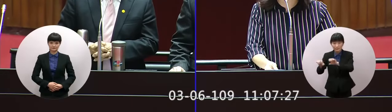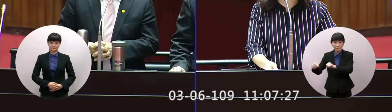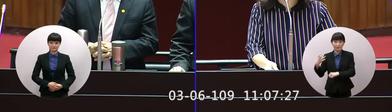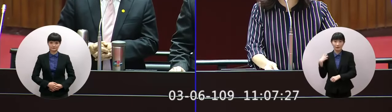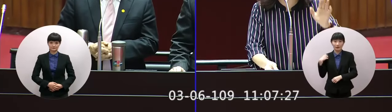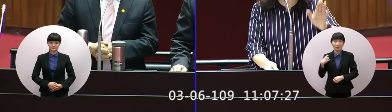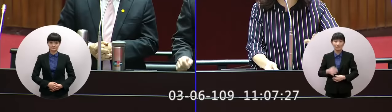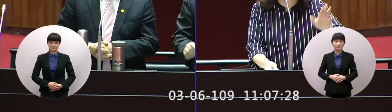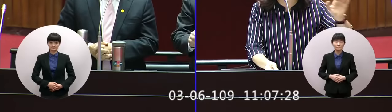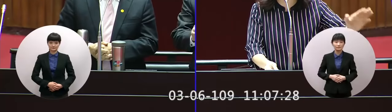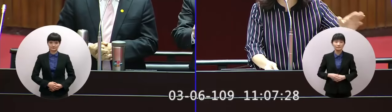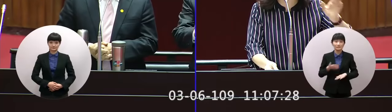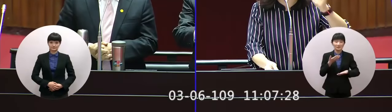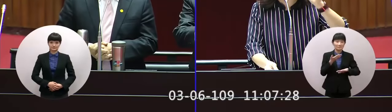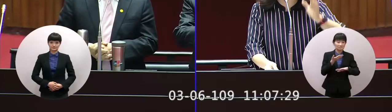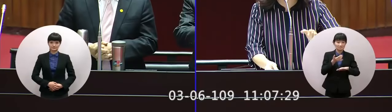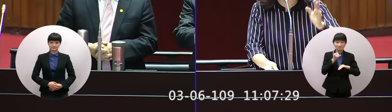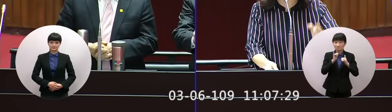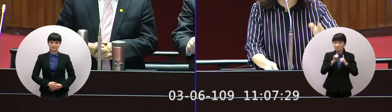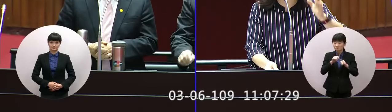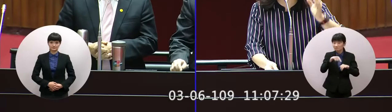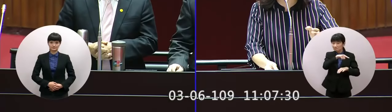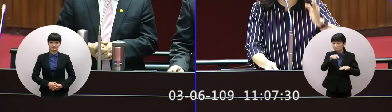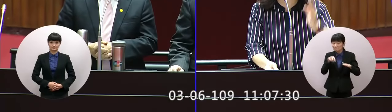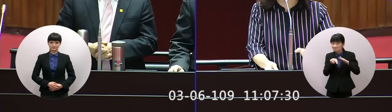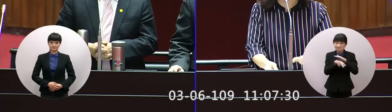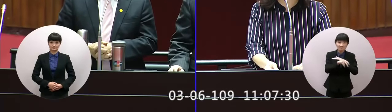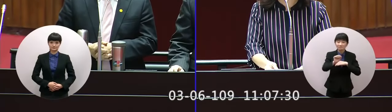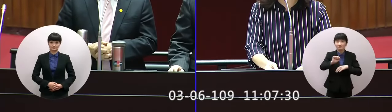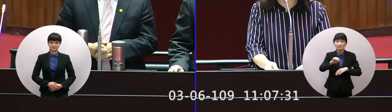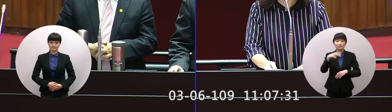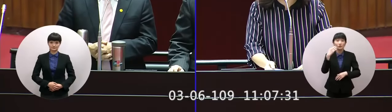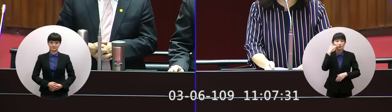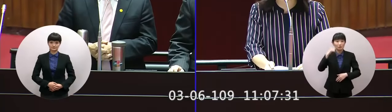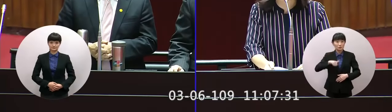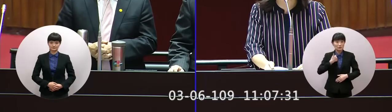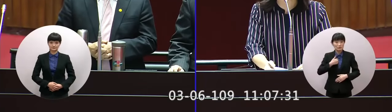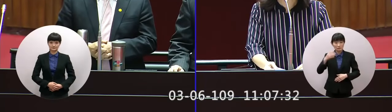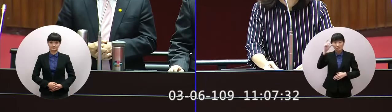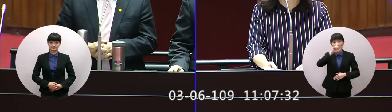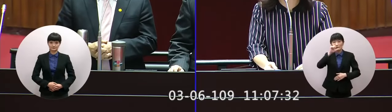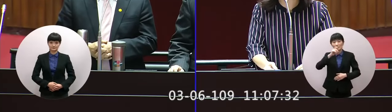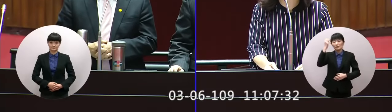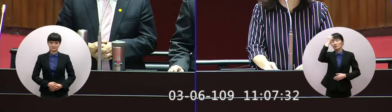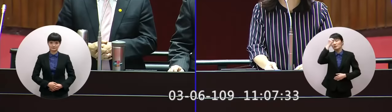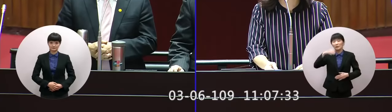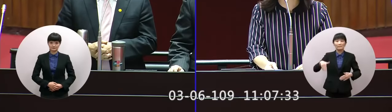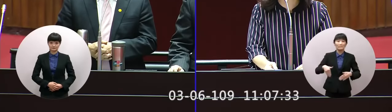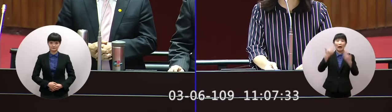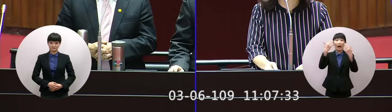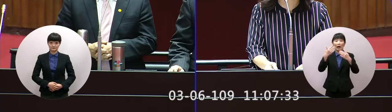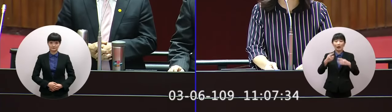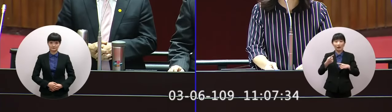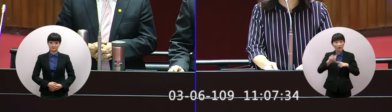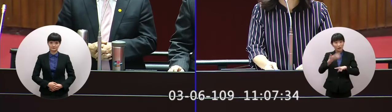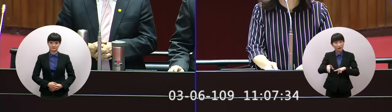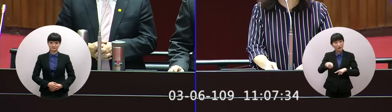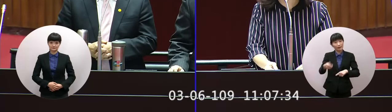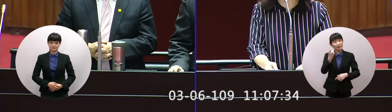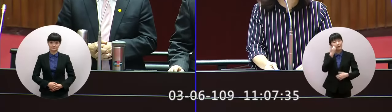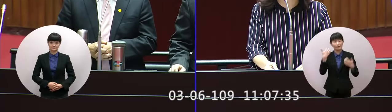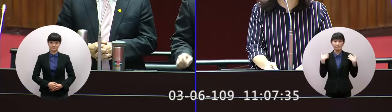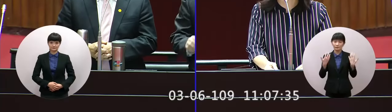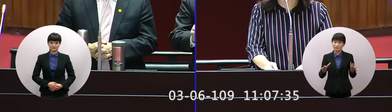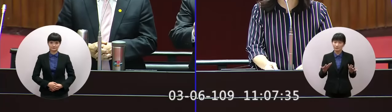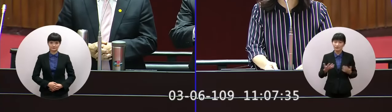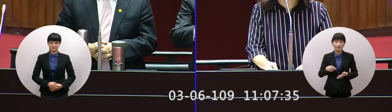心态，要么这段时间如果发生真的酒驾又造成什么遗憾的事情，请问谁要负责？可